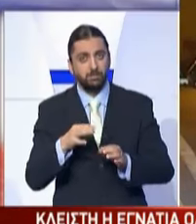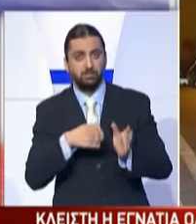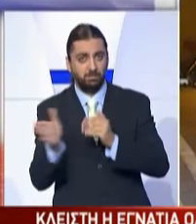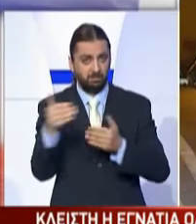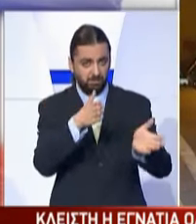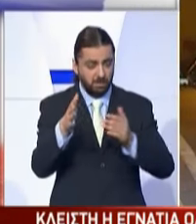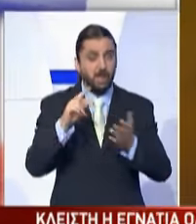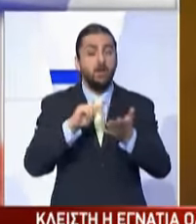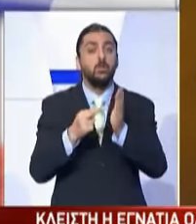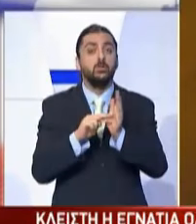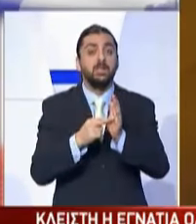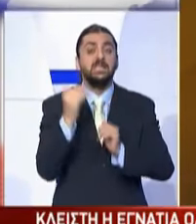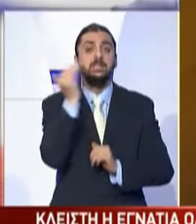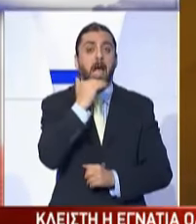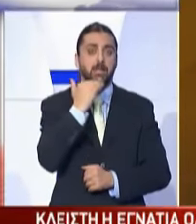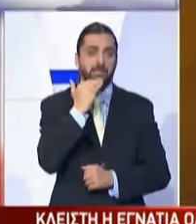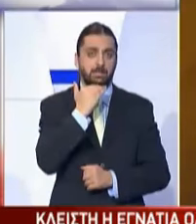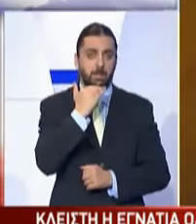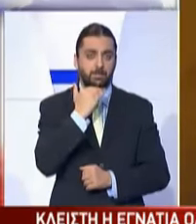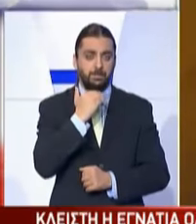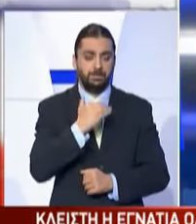τηρούν βεβαίως τα όρια ταχύτητας.